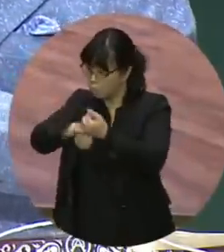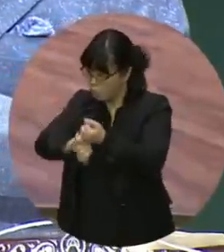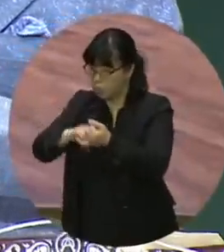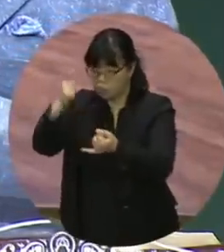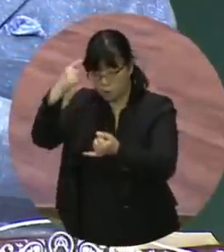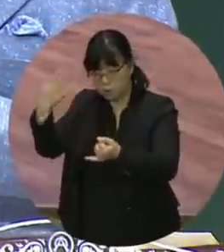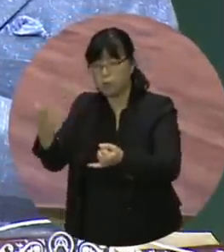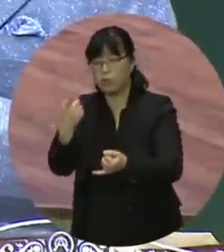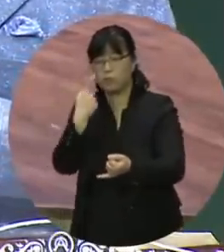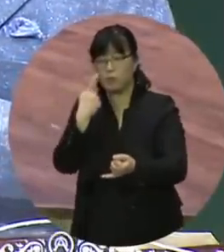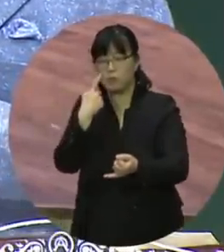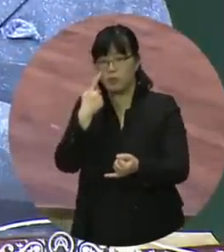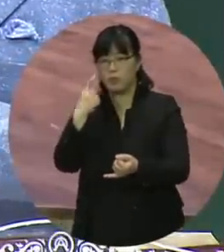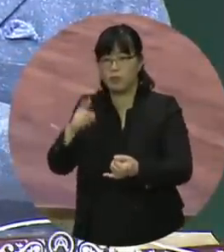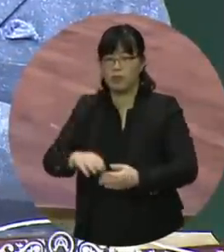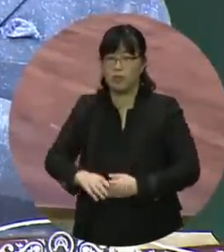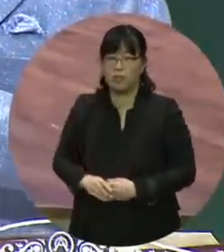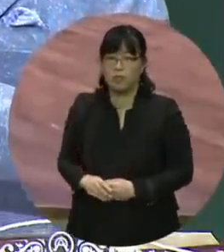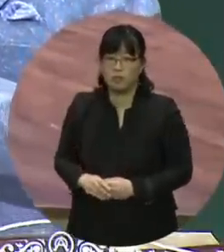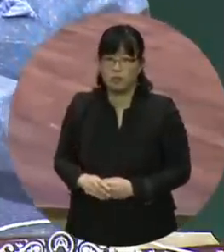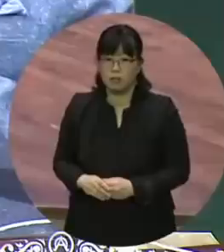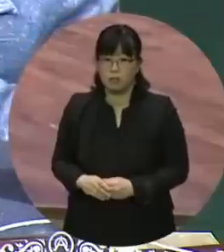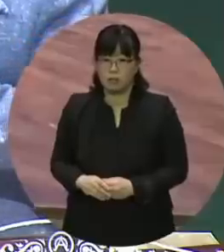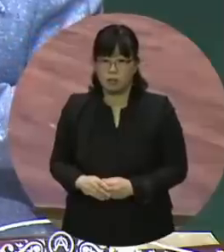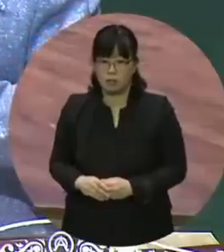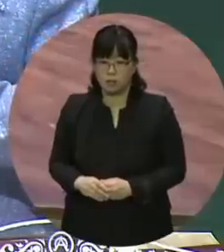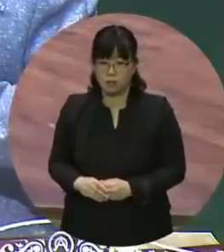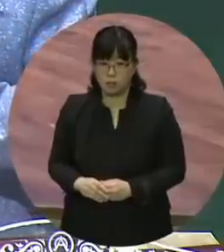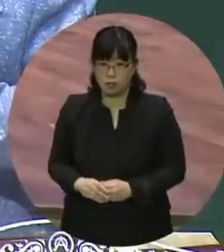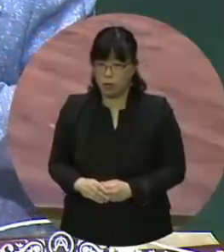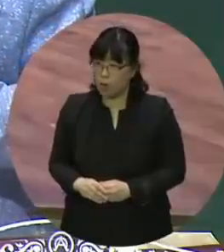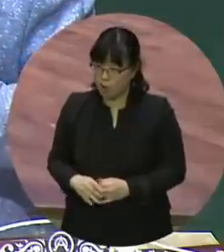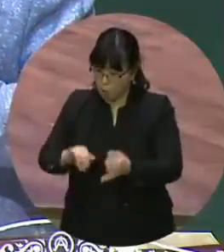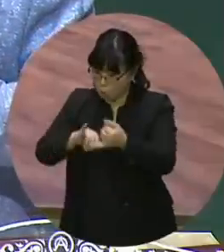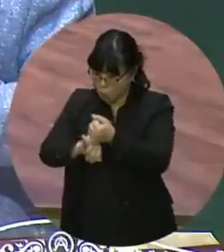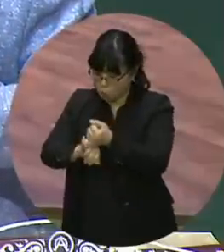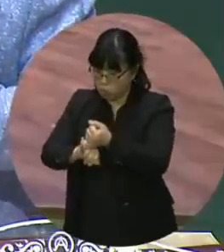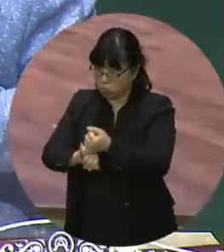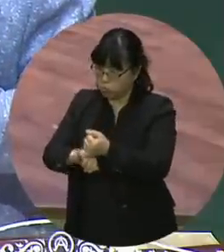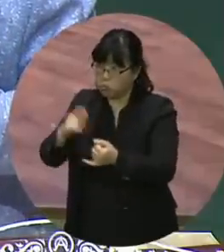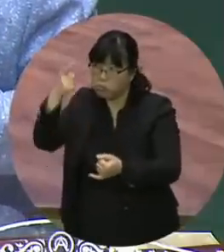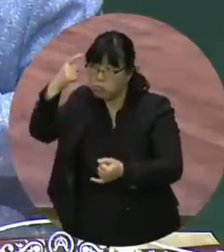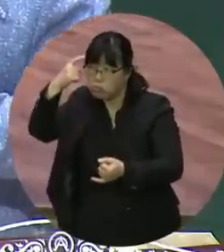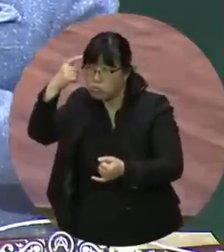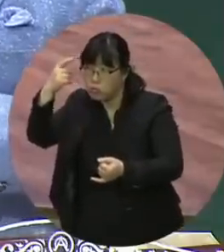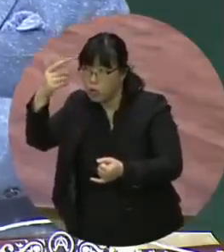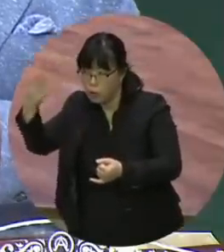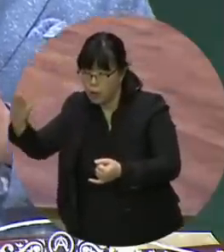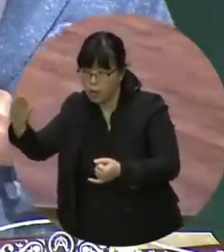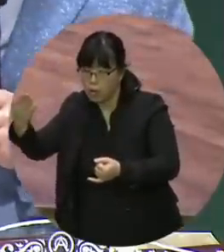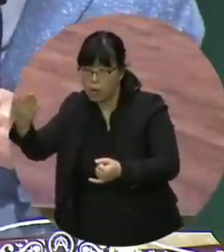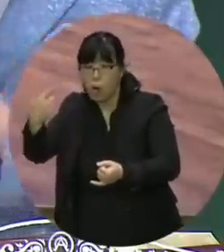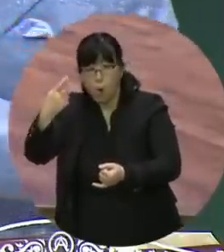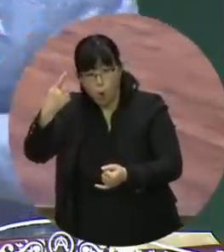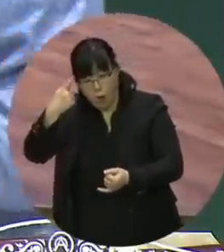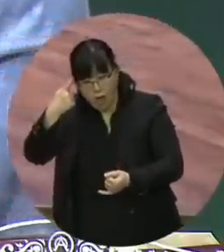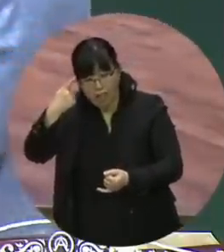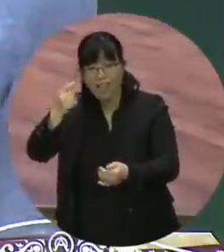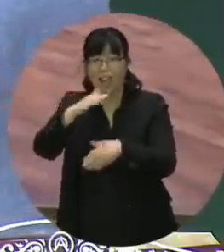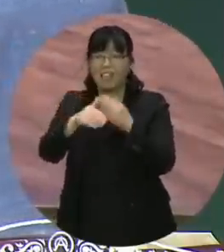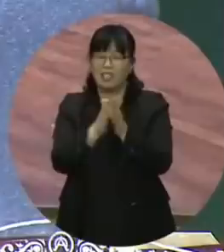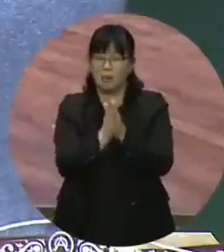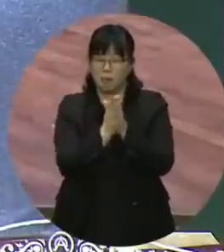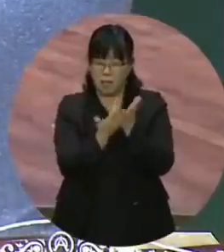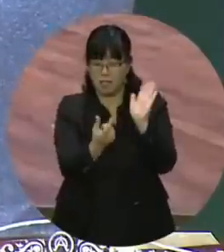하나님의 말씀이 가지고 있는 특징 때문에 그래요. 하나님 말씀. 자, 이사야